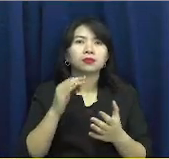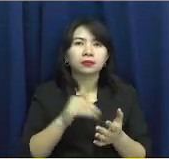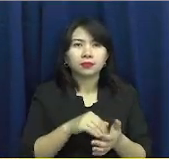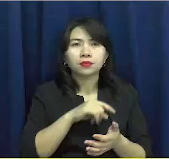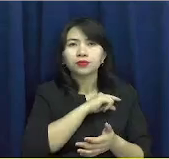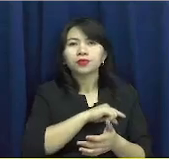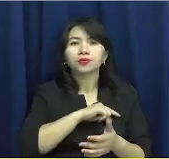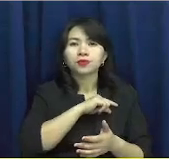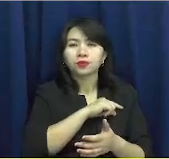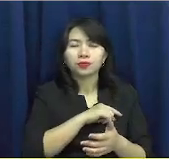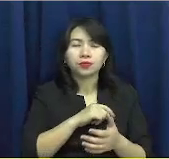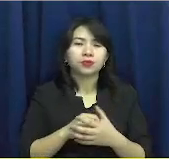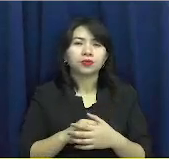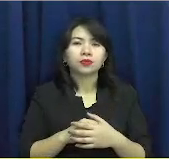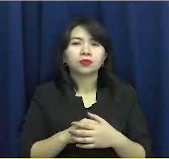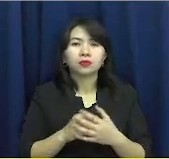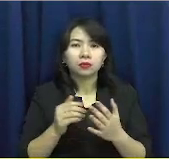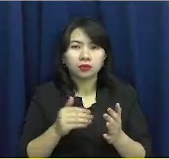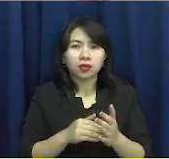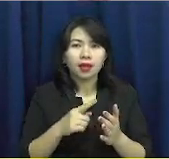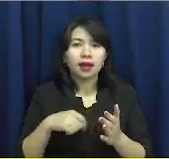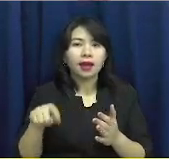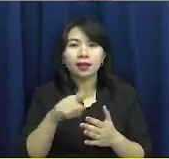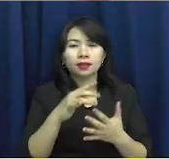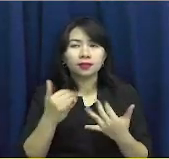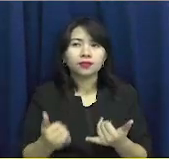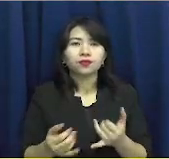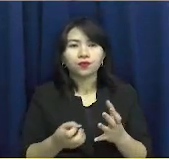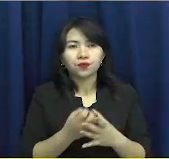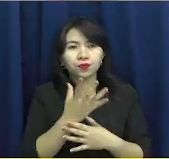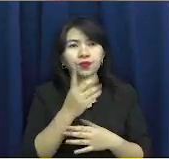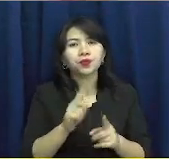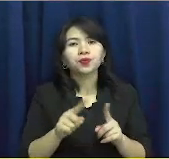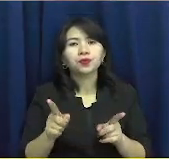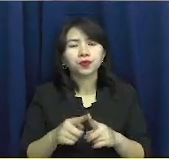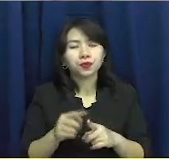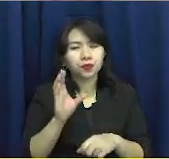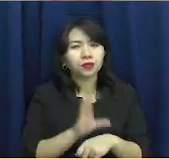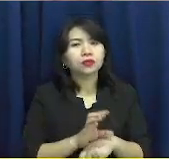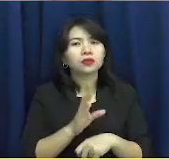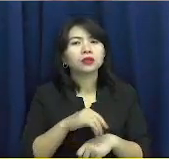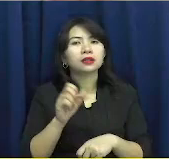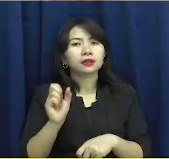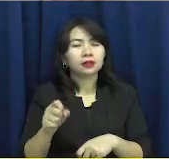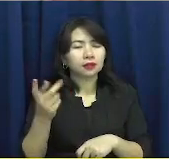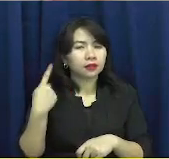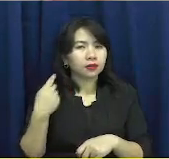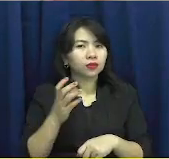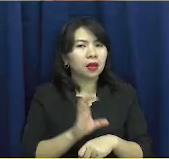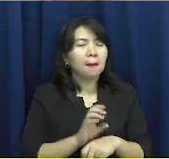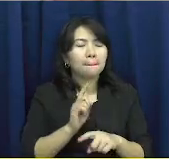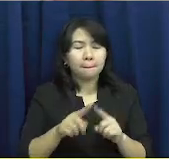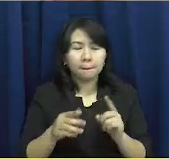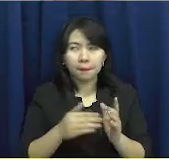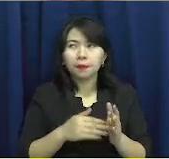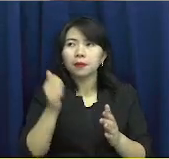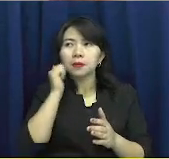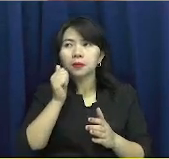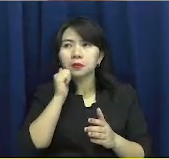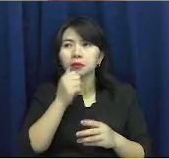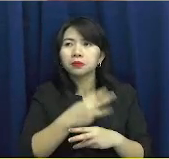tinan nyo po mga kapatid, tayo po lalago tayo bilang isang simbahan. Nandiyan yung paglago eh. But let us always make